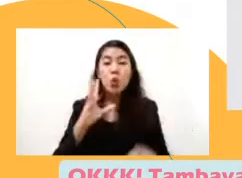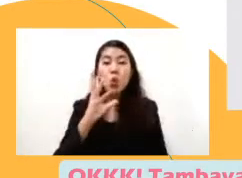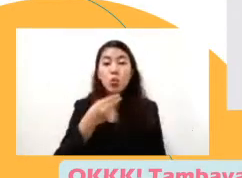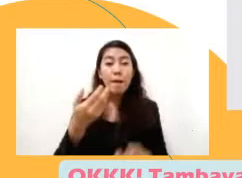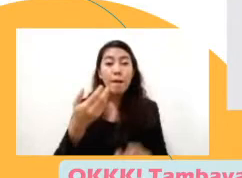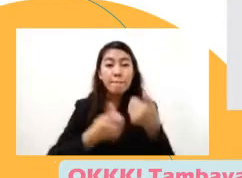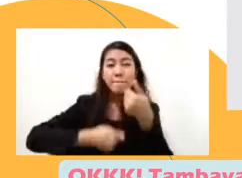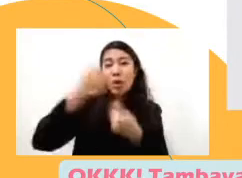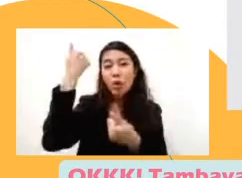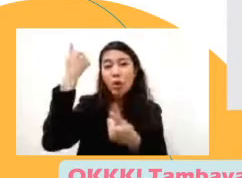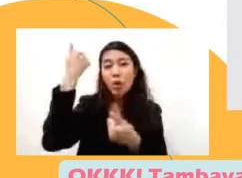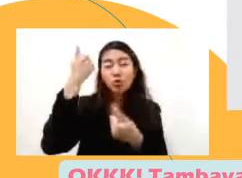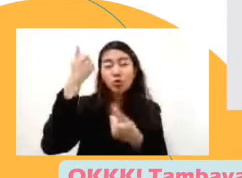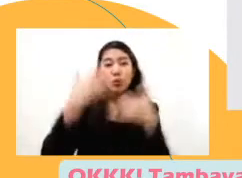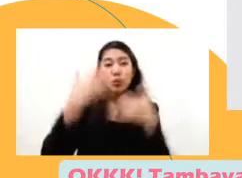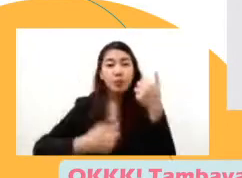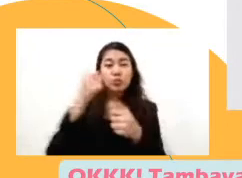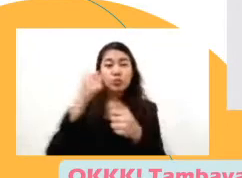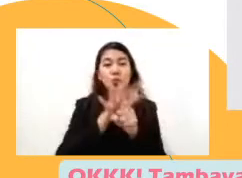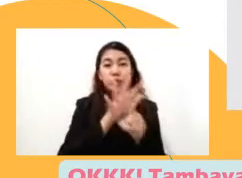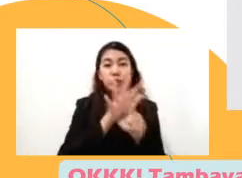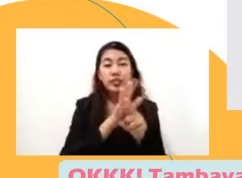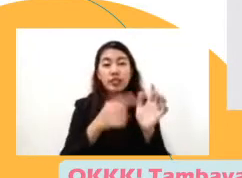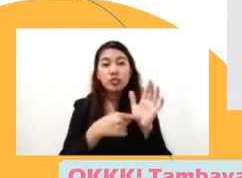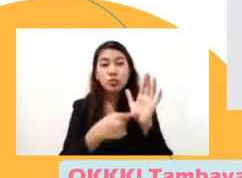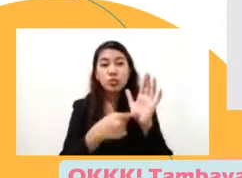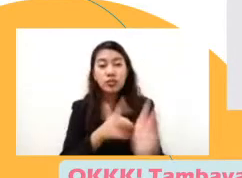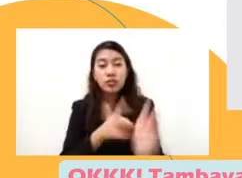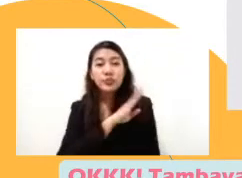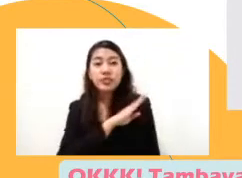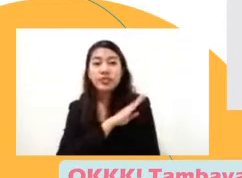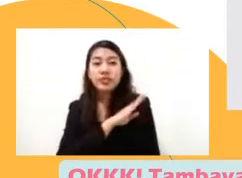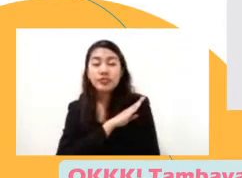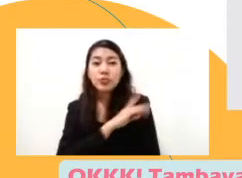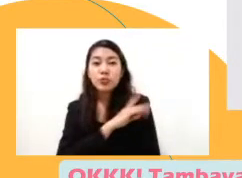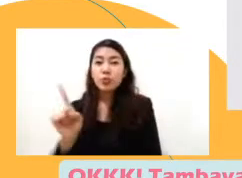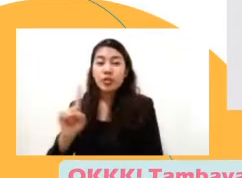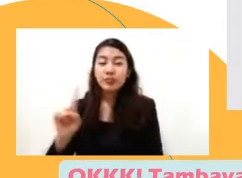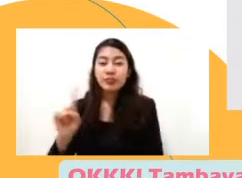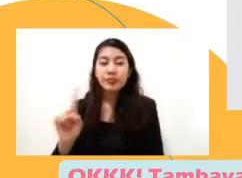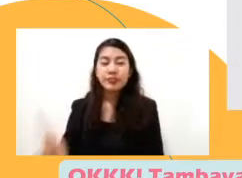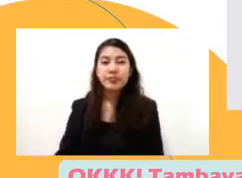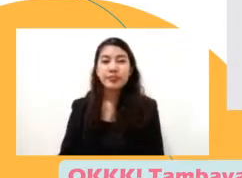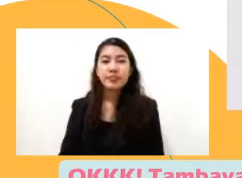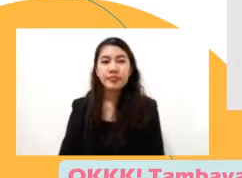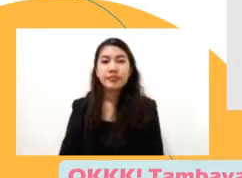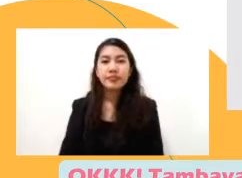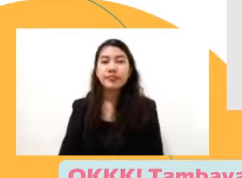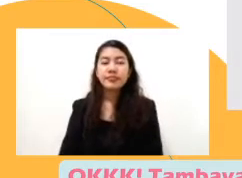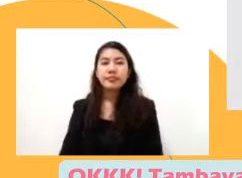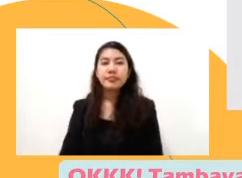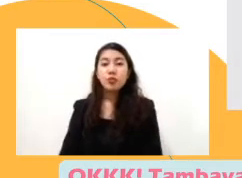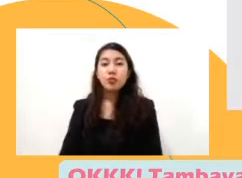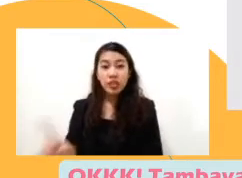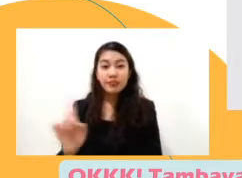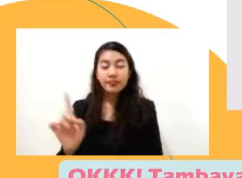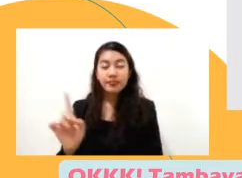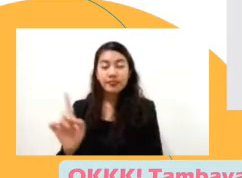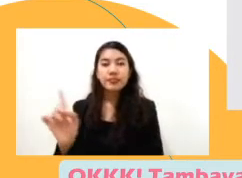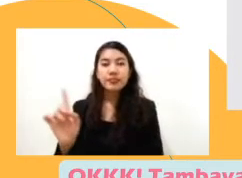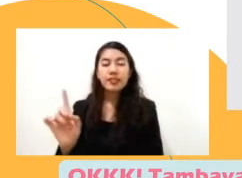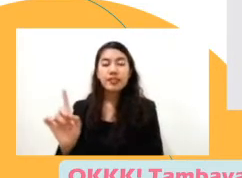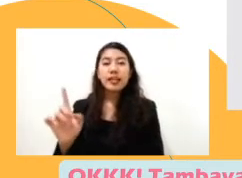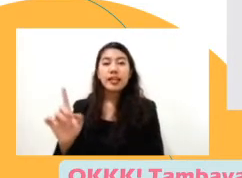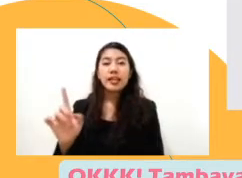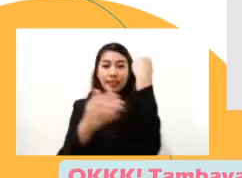mga katambayers, ang pinakasikat na simbolo ng katatagan, tulad nga ng sabi kanina ni Kuya Brian, ay ang kawayan,